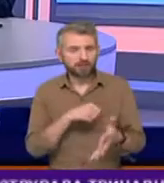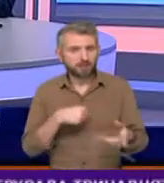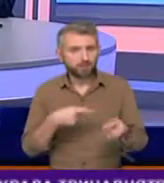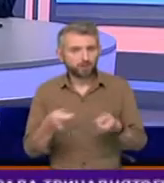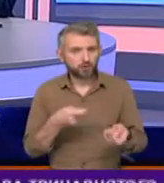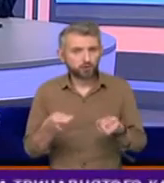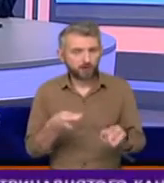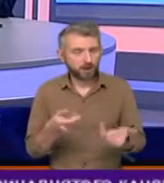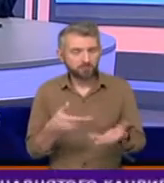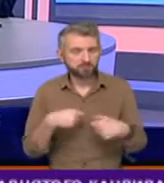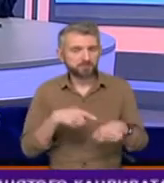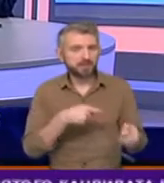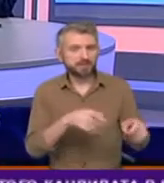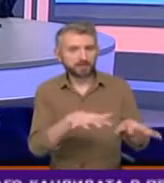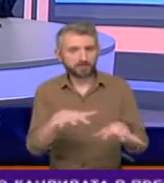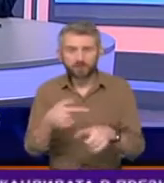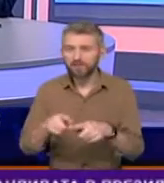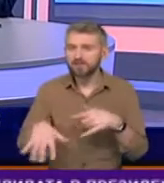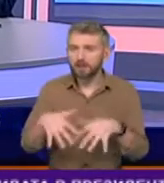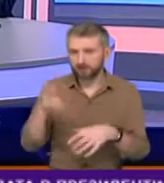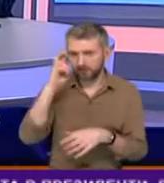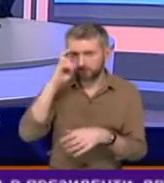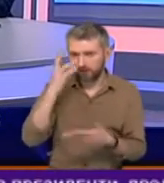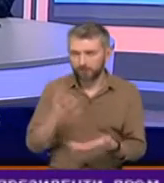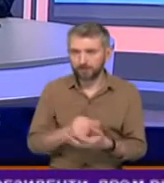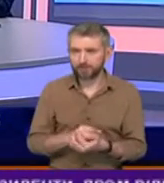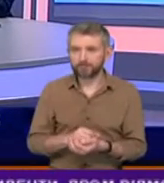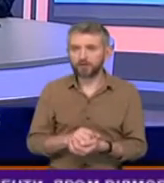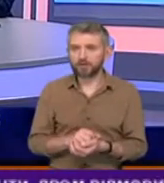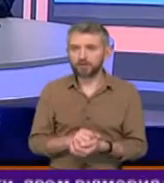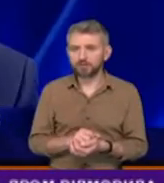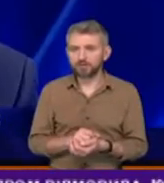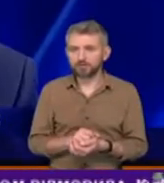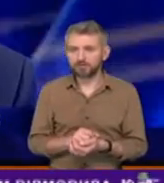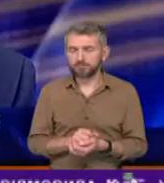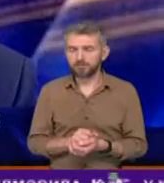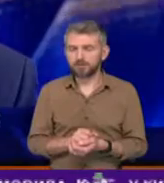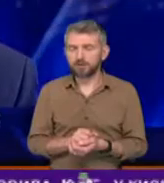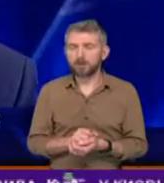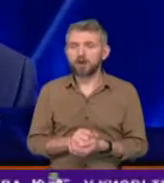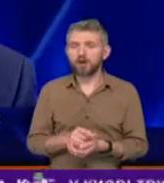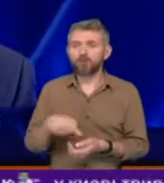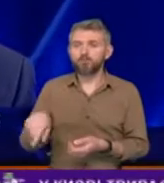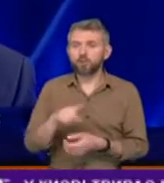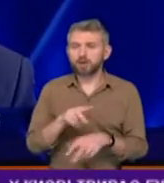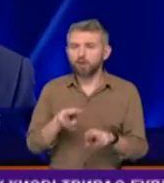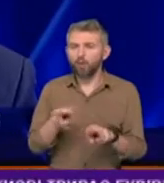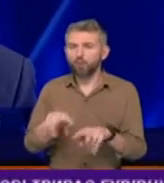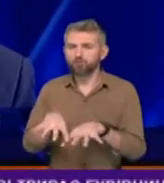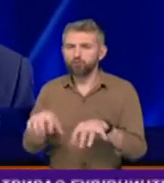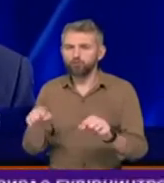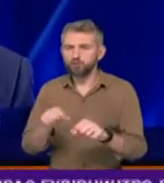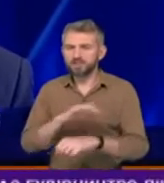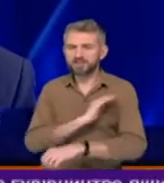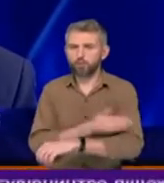самоврядування, там якоїсь децентралізації. Слабкість держави. На тлі слабкості держави. Що вони контролюють силові структури,